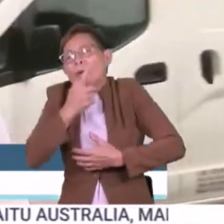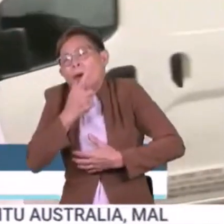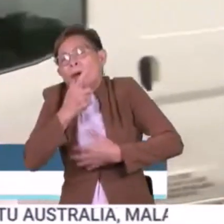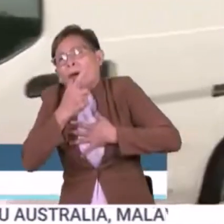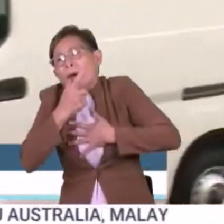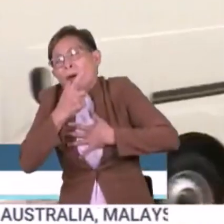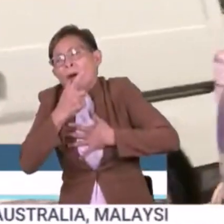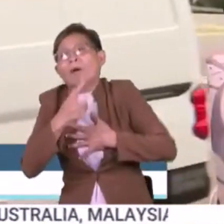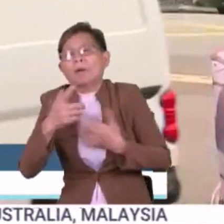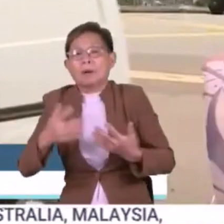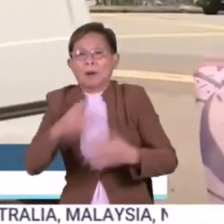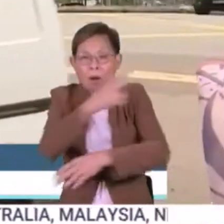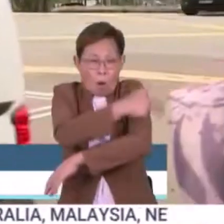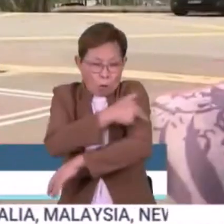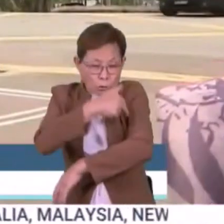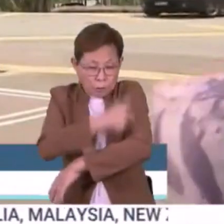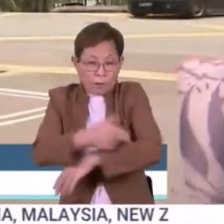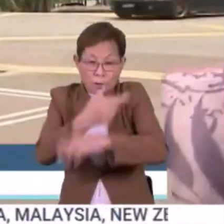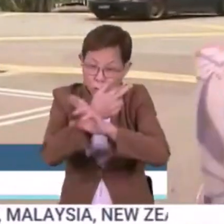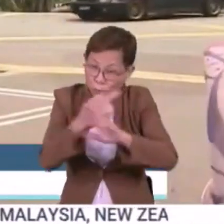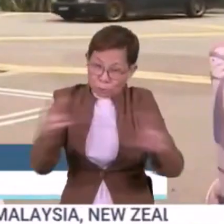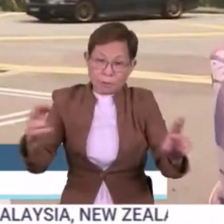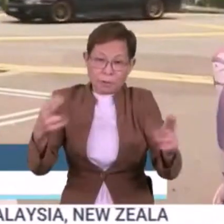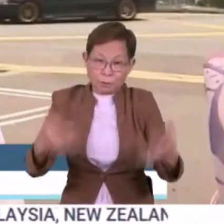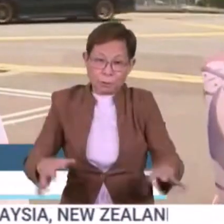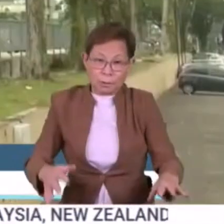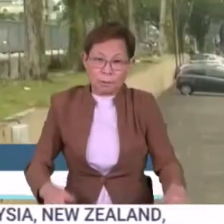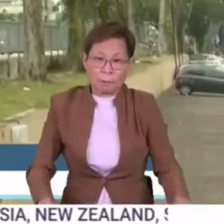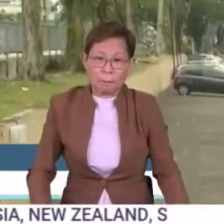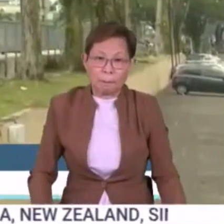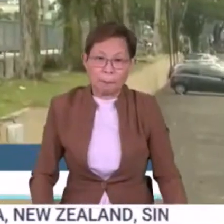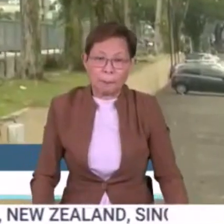tersebut. Okay? Dan pihak hospital telah bersiap sedia.